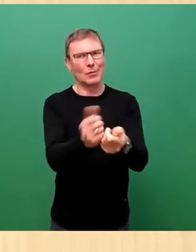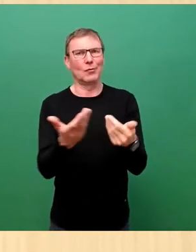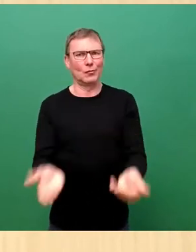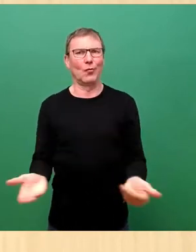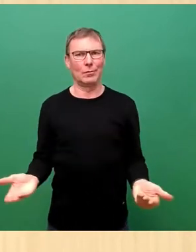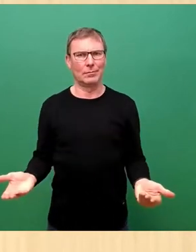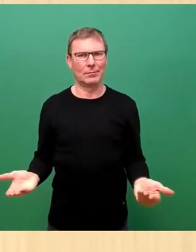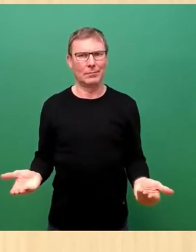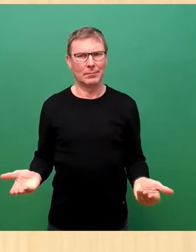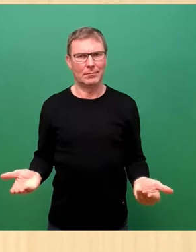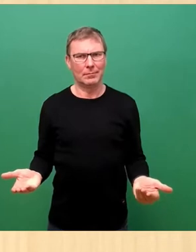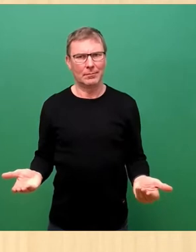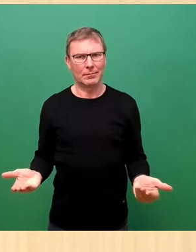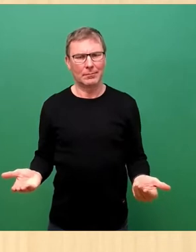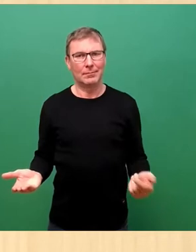Ich bin Jahrgang